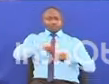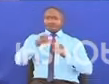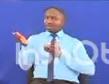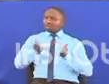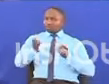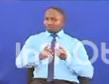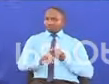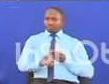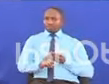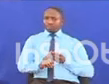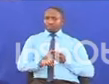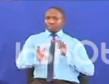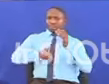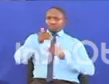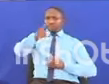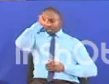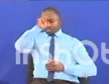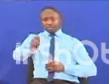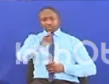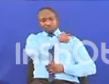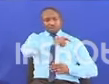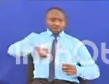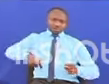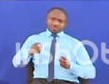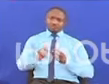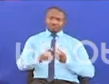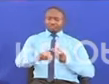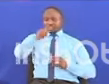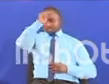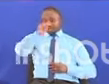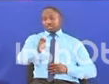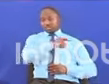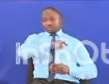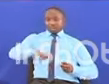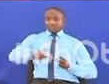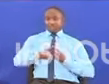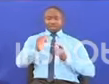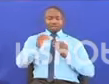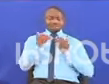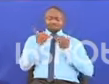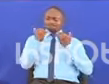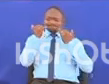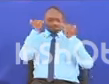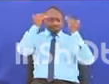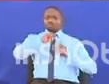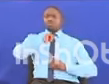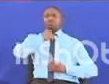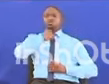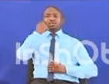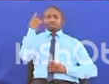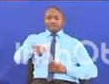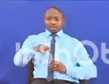inasomwa mbele ya Mheshimiwa Rais, Mheshimiwa Rais alikasirika na alichukia sana kitendo hiki